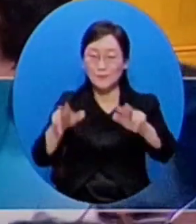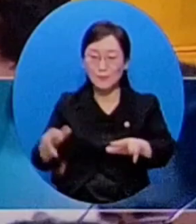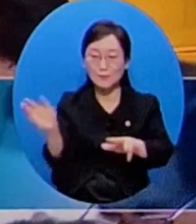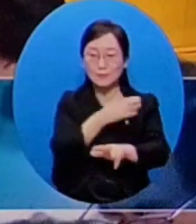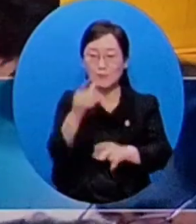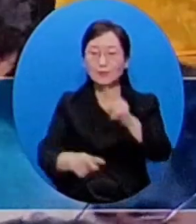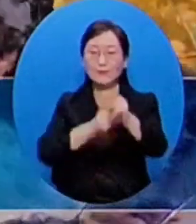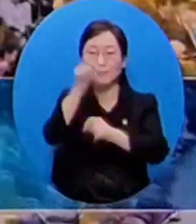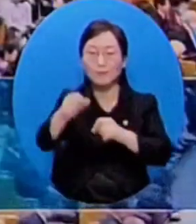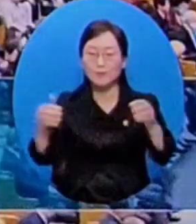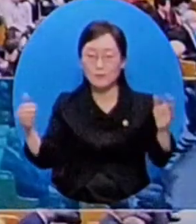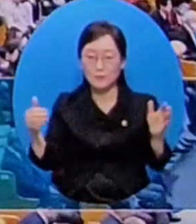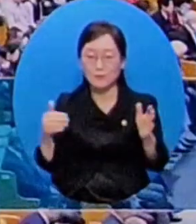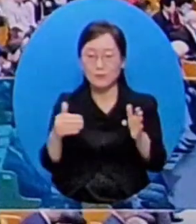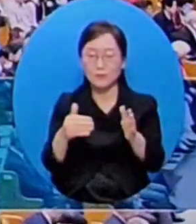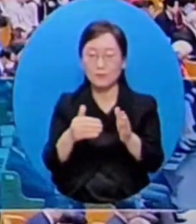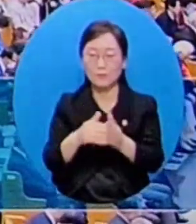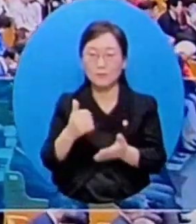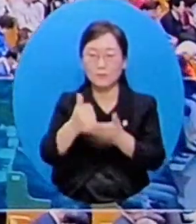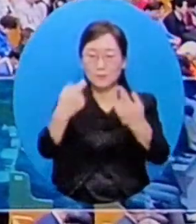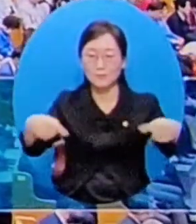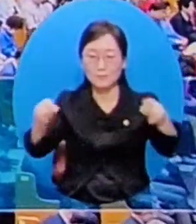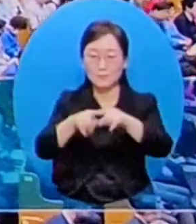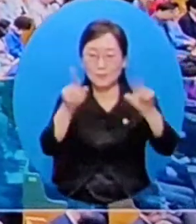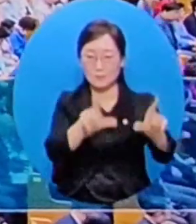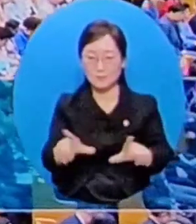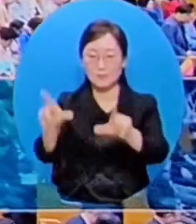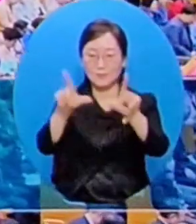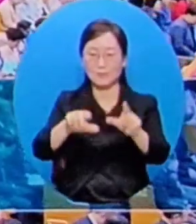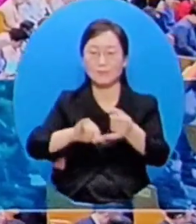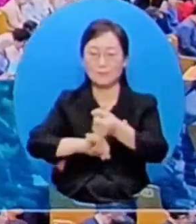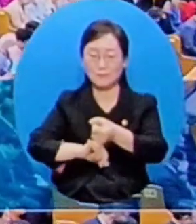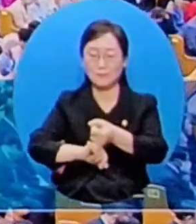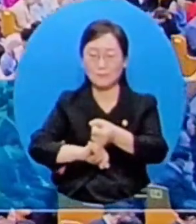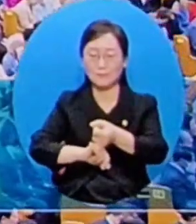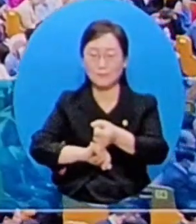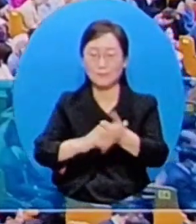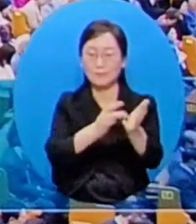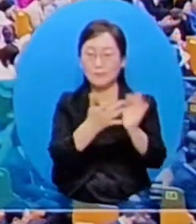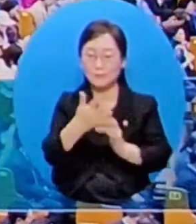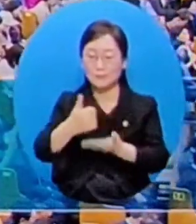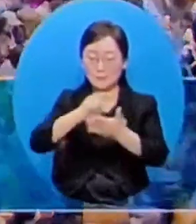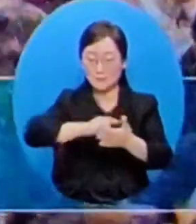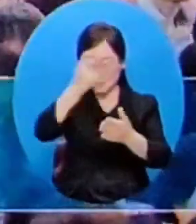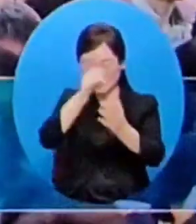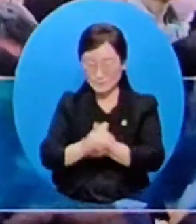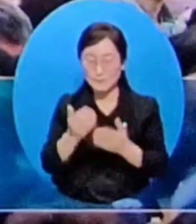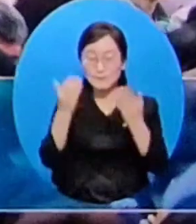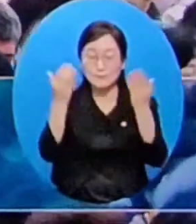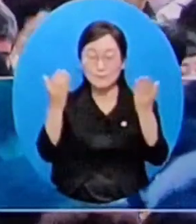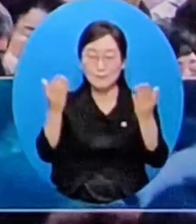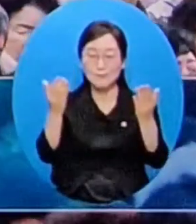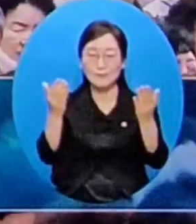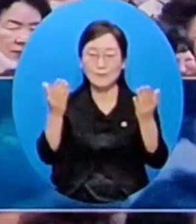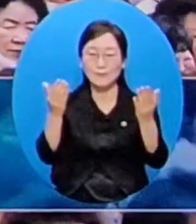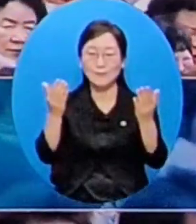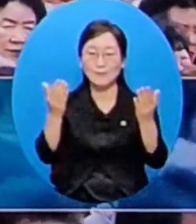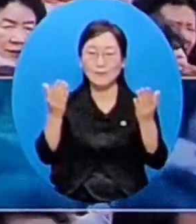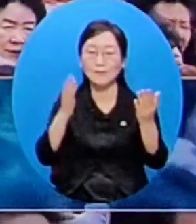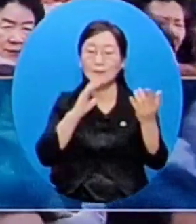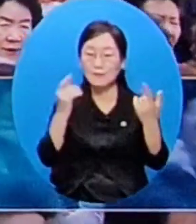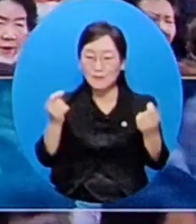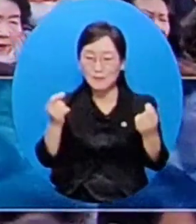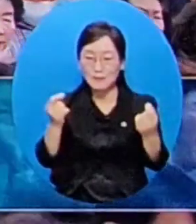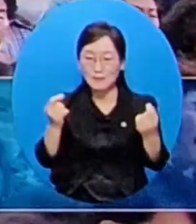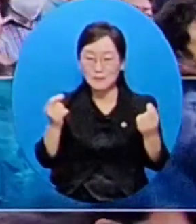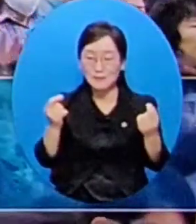지금부터 영원토록 주님과 함께 살겠습니다. 예수님의 이름으로 기도드립니다.